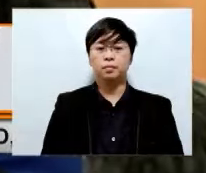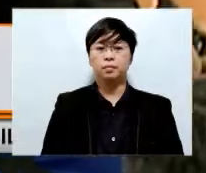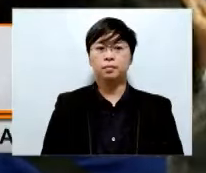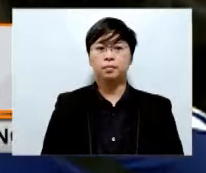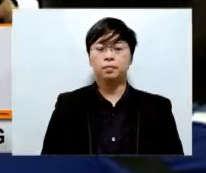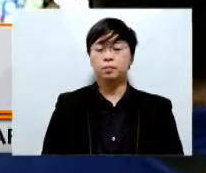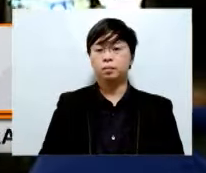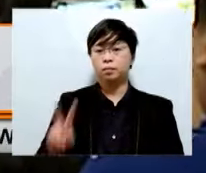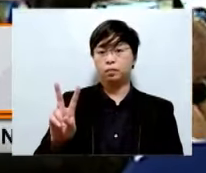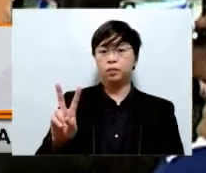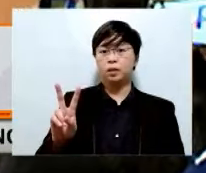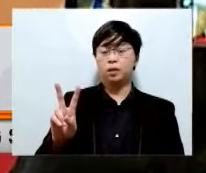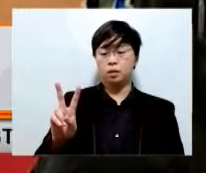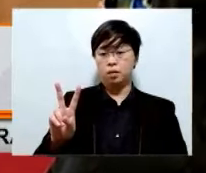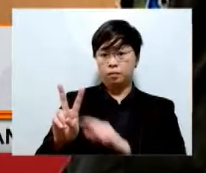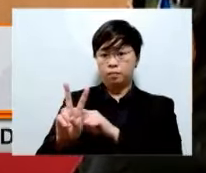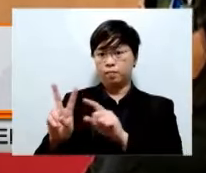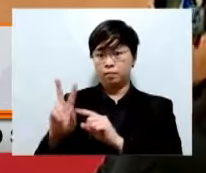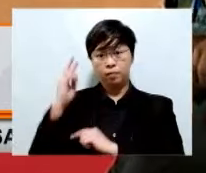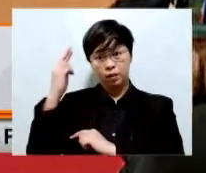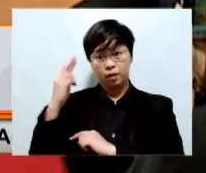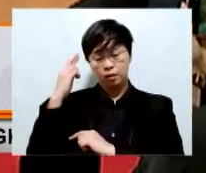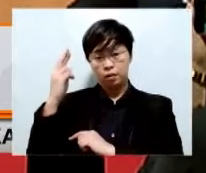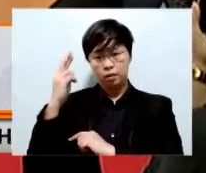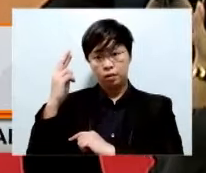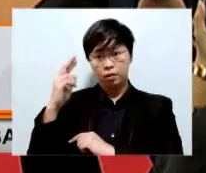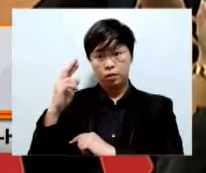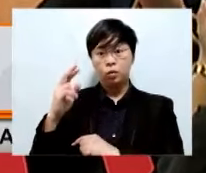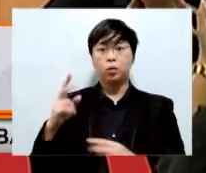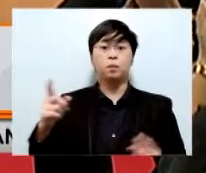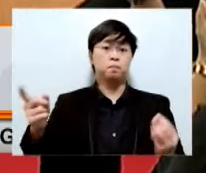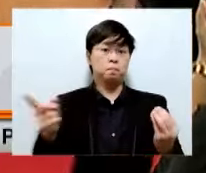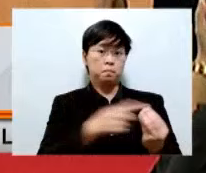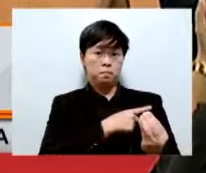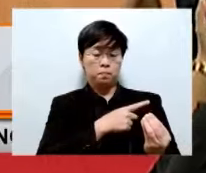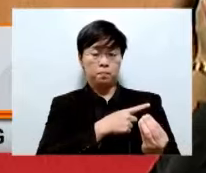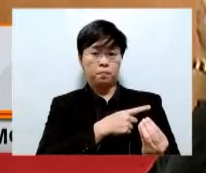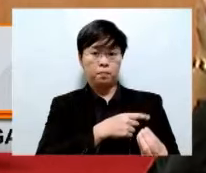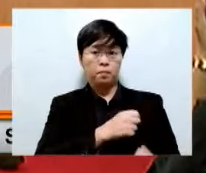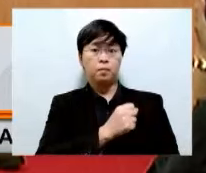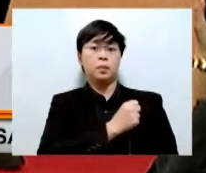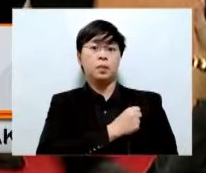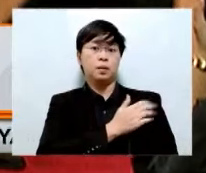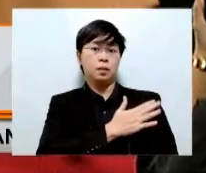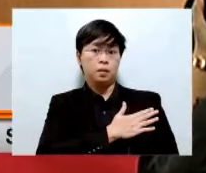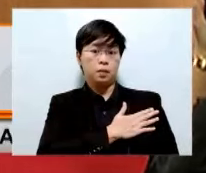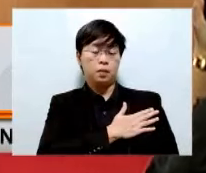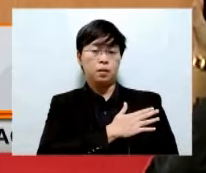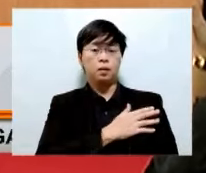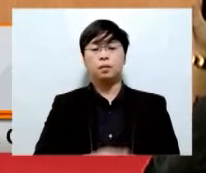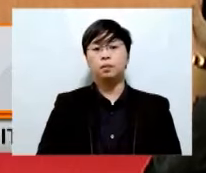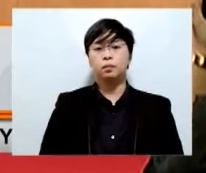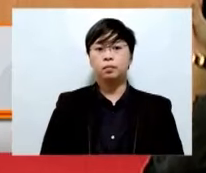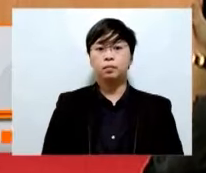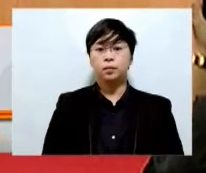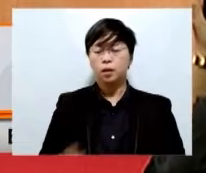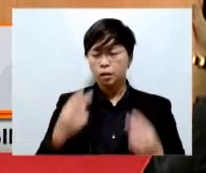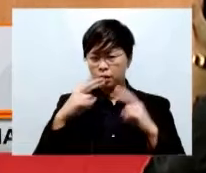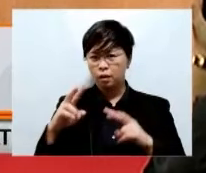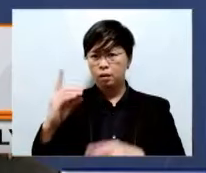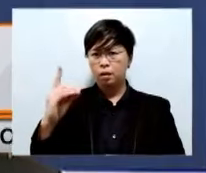Dalawang posibleng grounds para ma-impeach si Vice President Sara Duterte ang nakikita ng House Committee on Good Government and